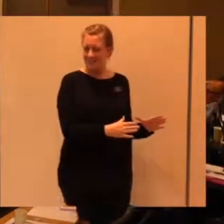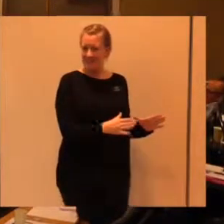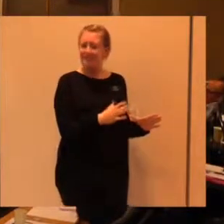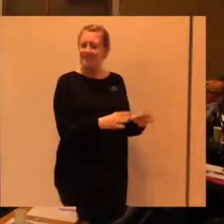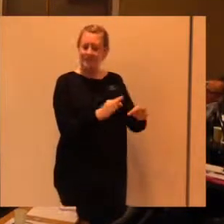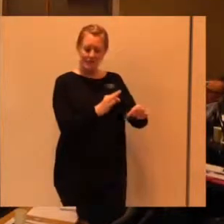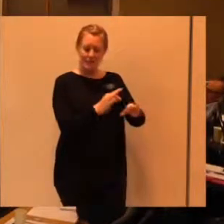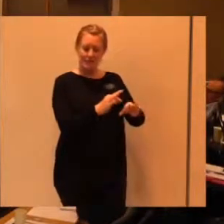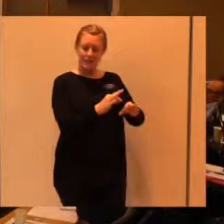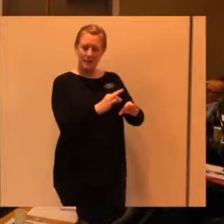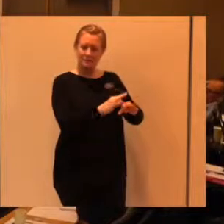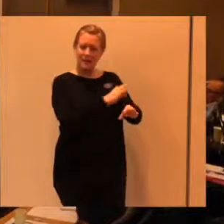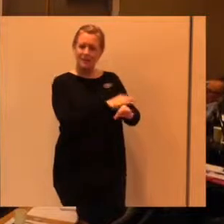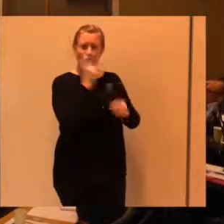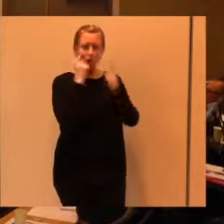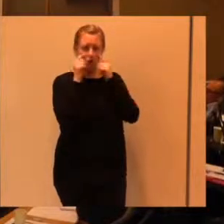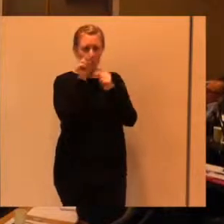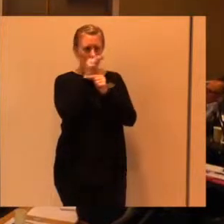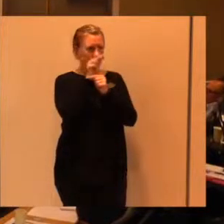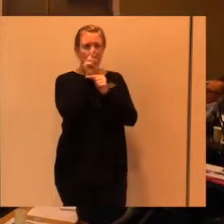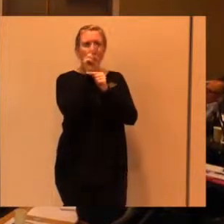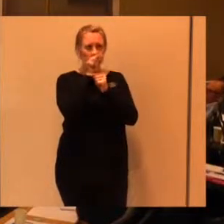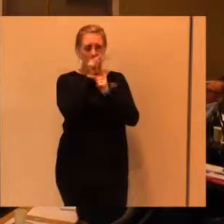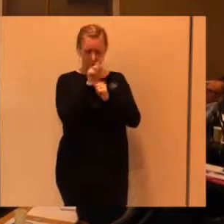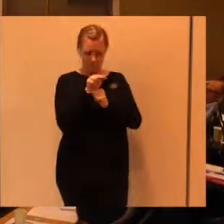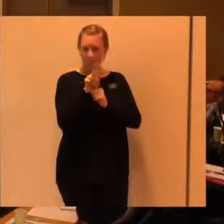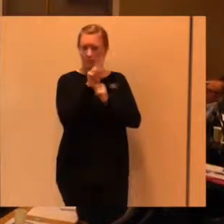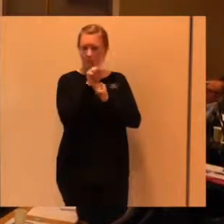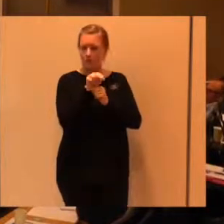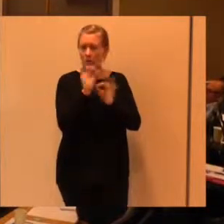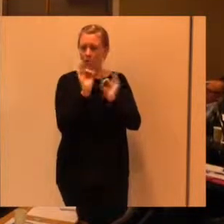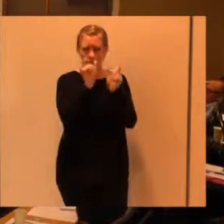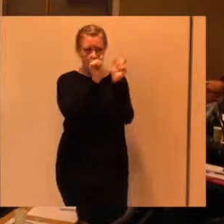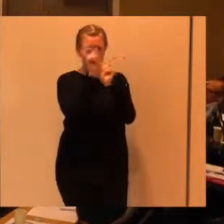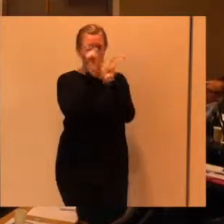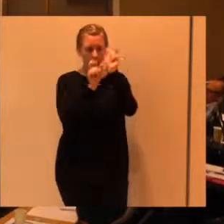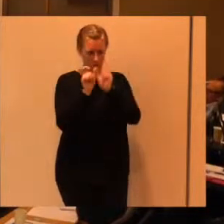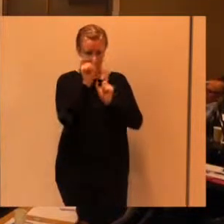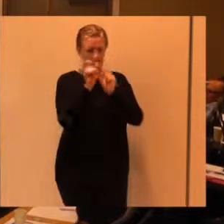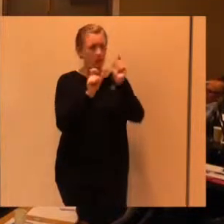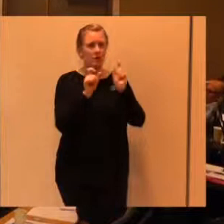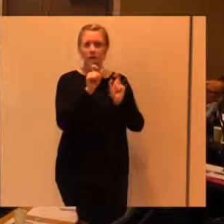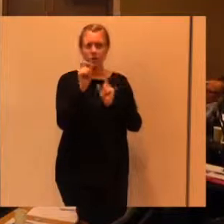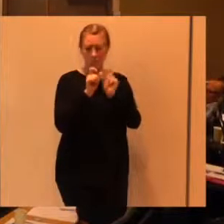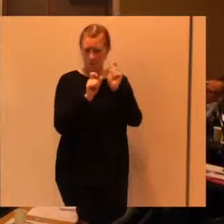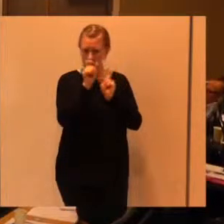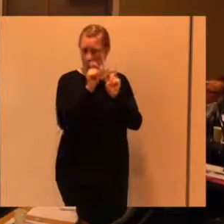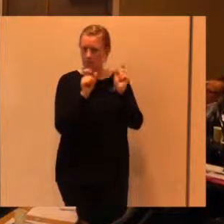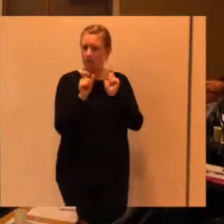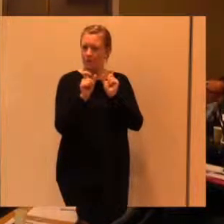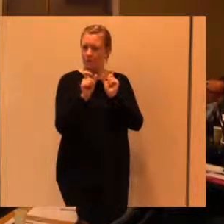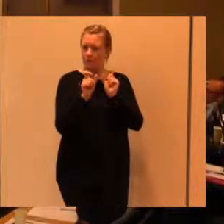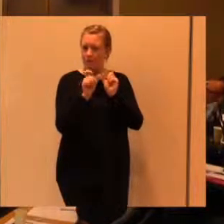mäter ögonfixeringar. Var stannar en människas öga tillräckligt länge för att den här utrustningen ska uppfatta det som en